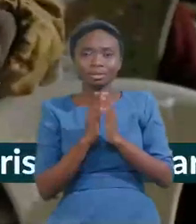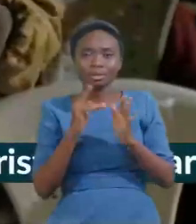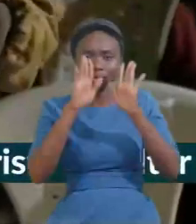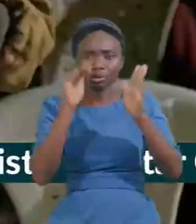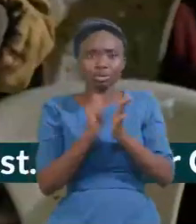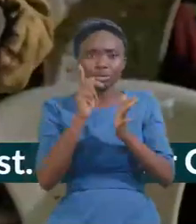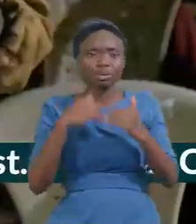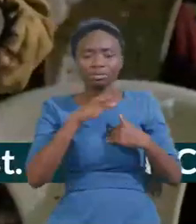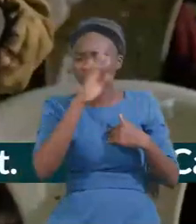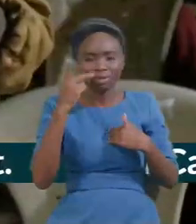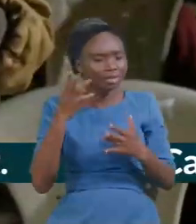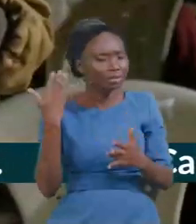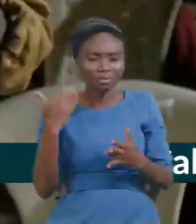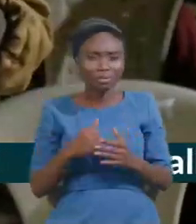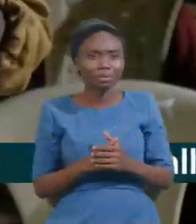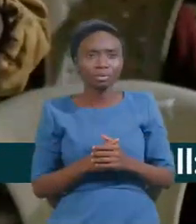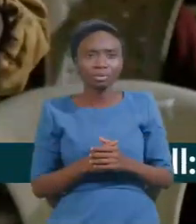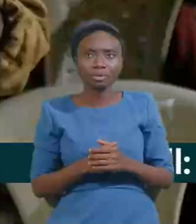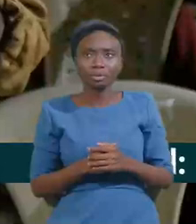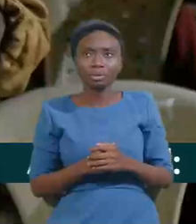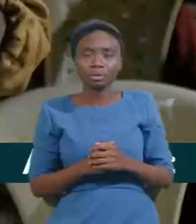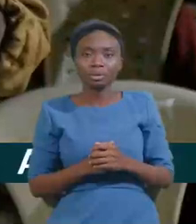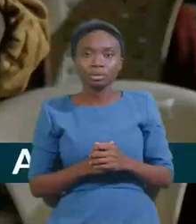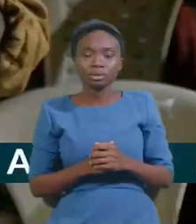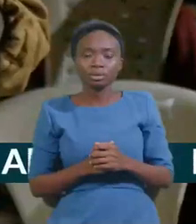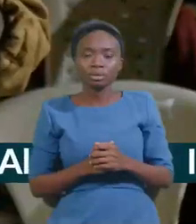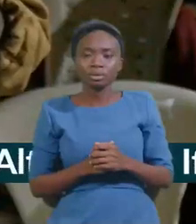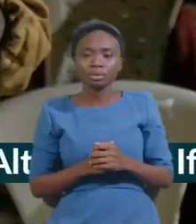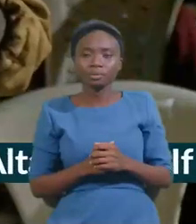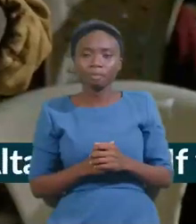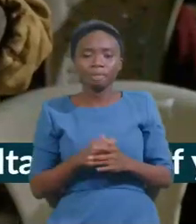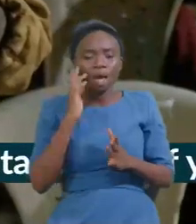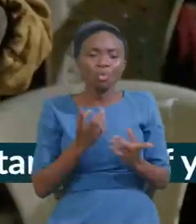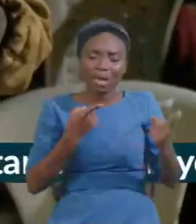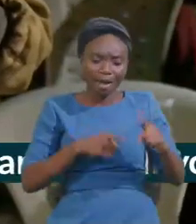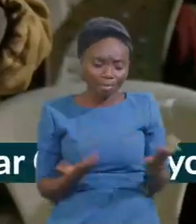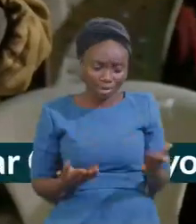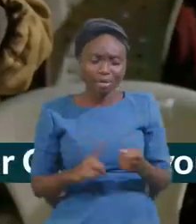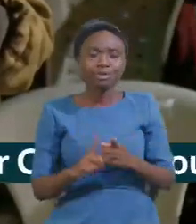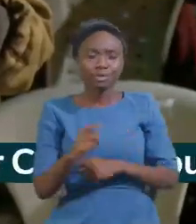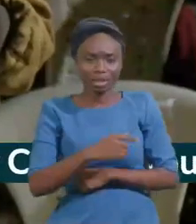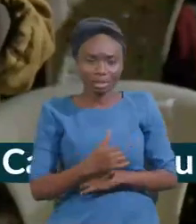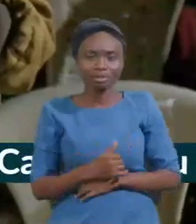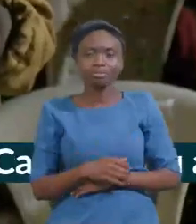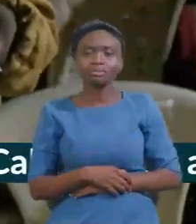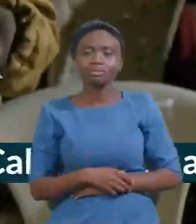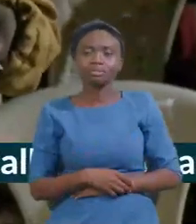seen before. Les miracles que vous n'avez jamais vus autrefois will happen here today. Vont se produire ici ce